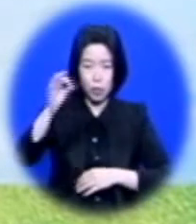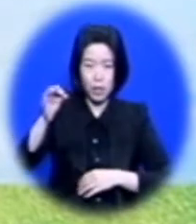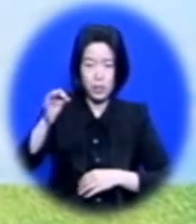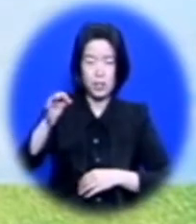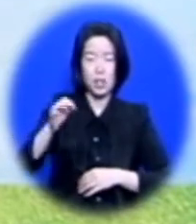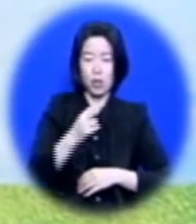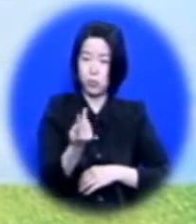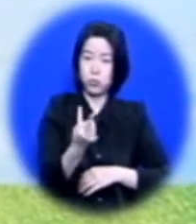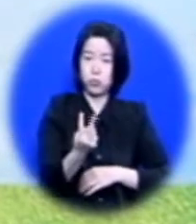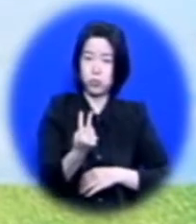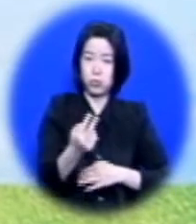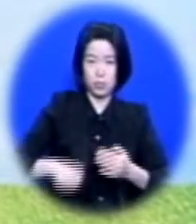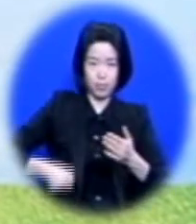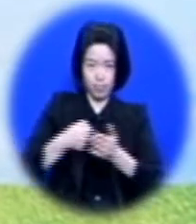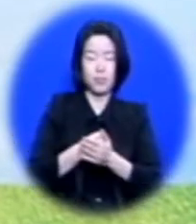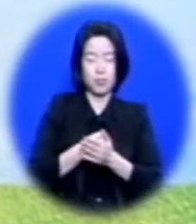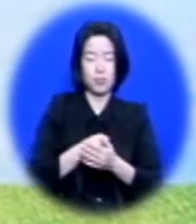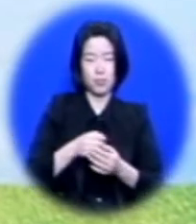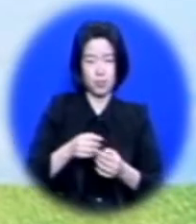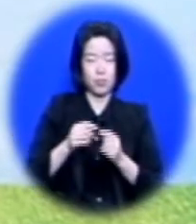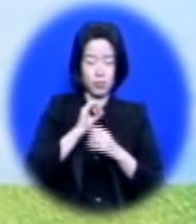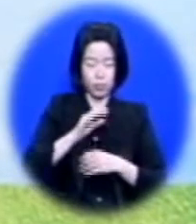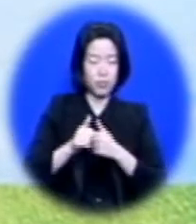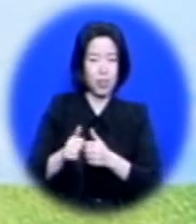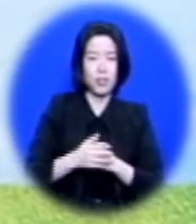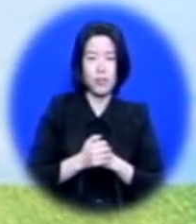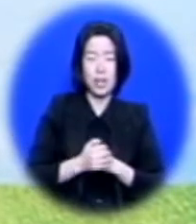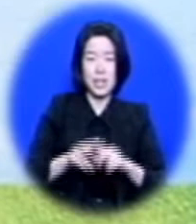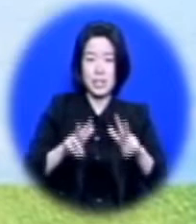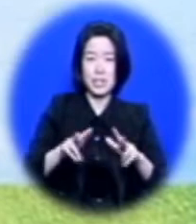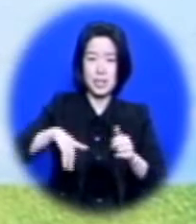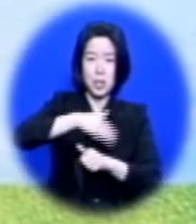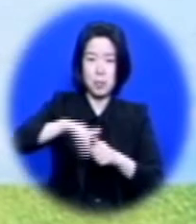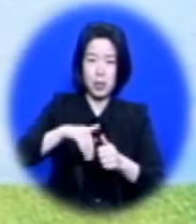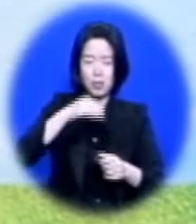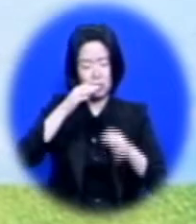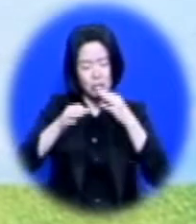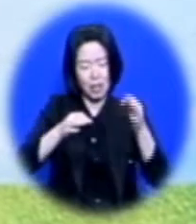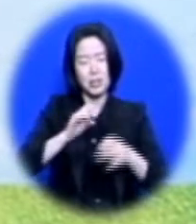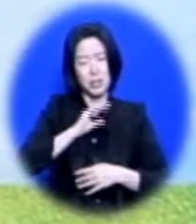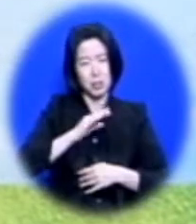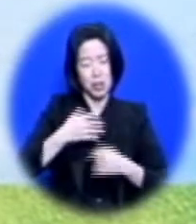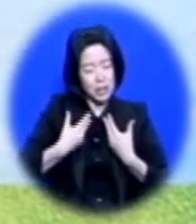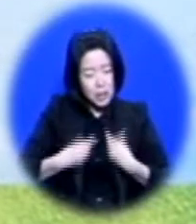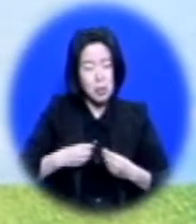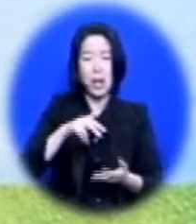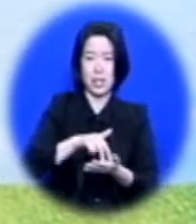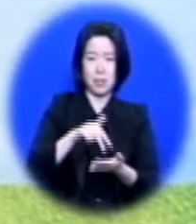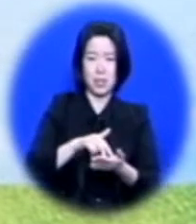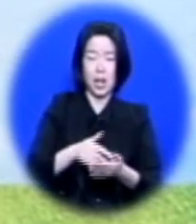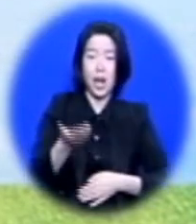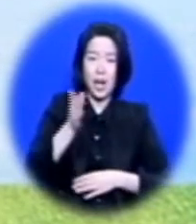콘 본인이 결단 하게 나름이다 지금 형편은 1시가 형편에 절망 할 처지입니다